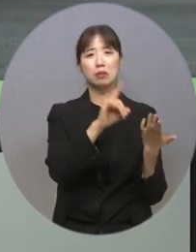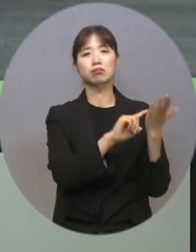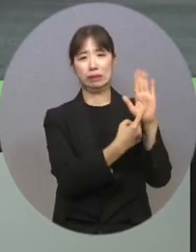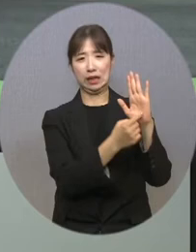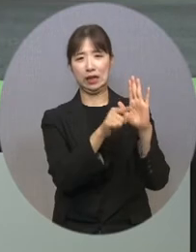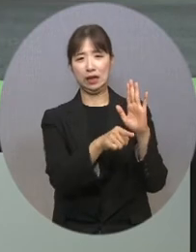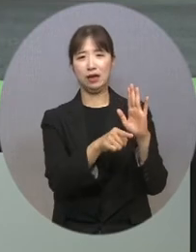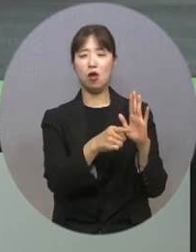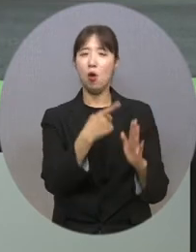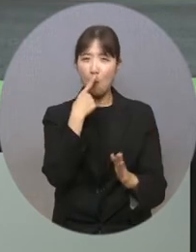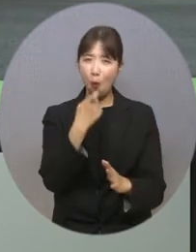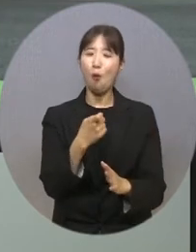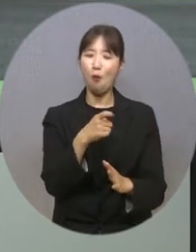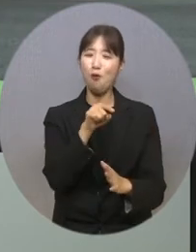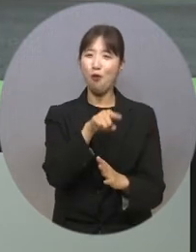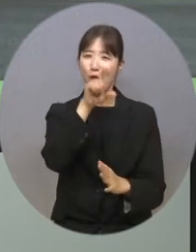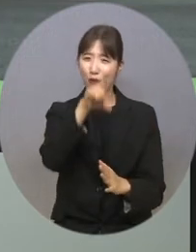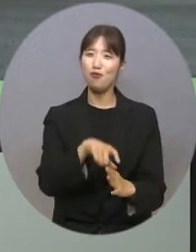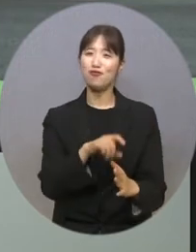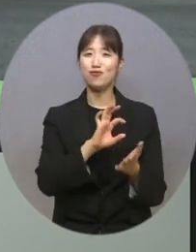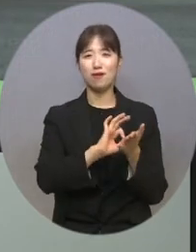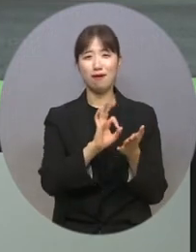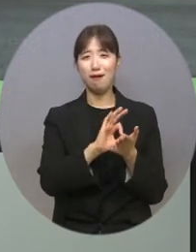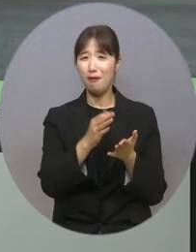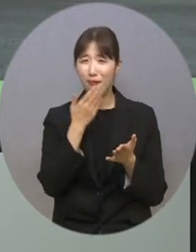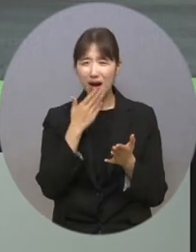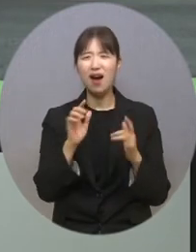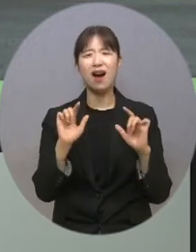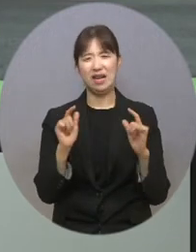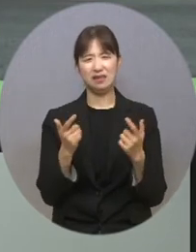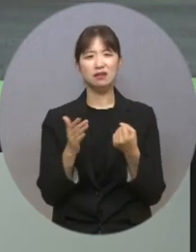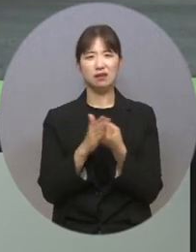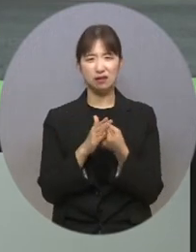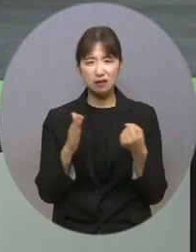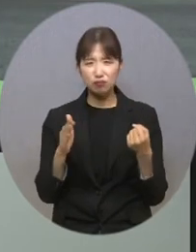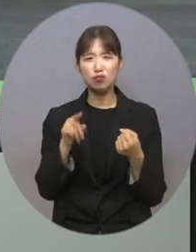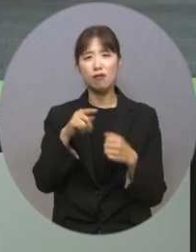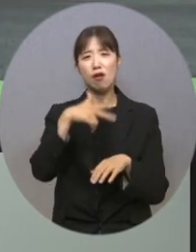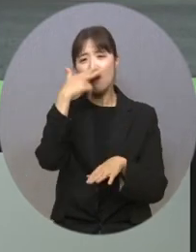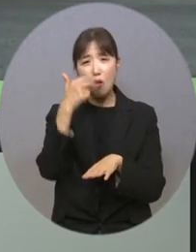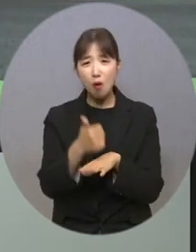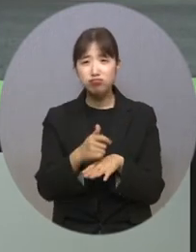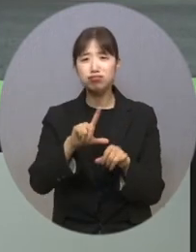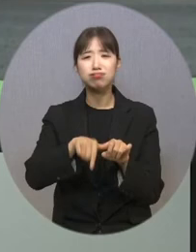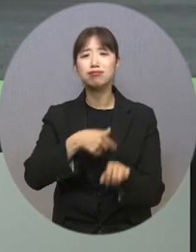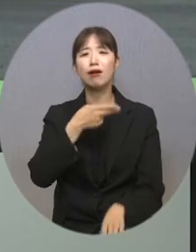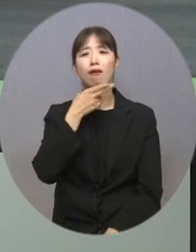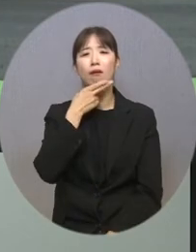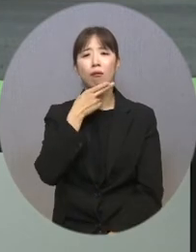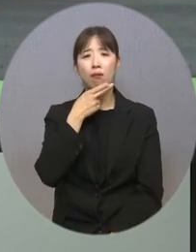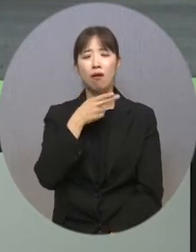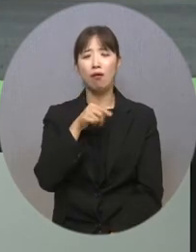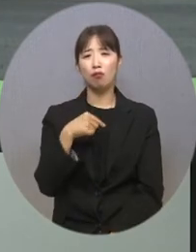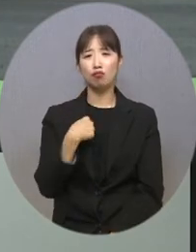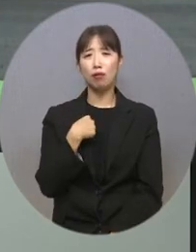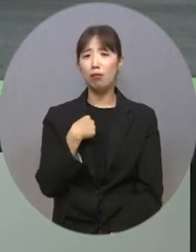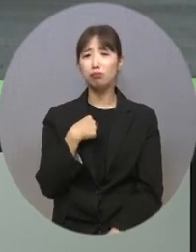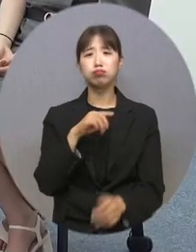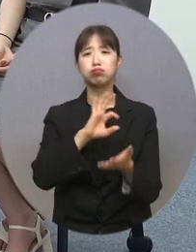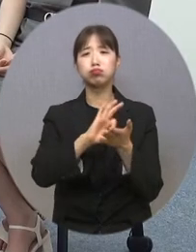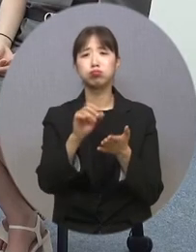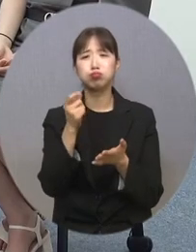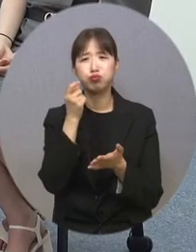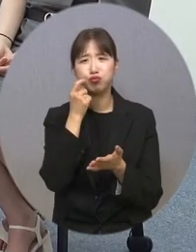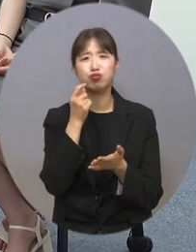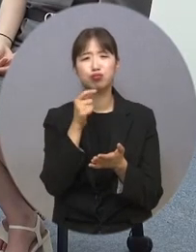멋진 결제 제도가 생겨 이런 게 아니잖아요 그러다 보니까 이게 적응할 틈도 없이 이용해서 배제되고